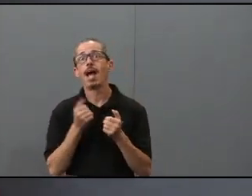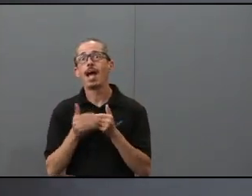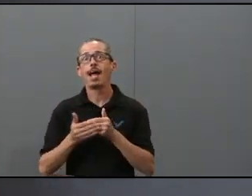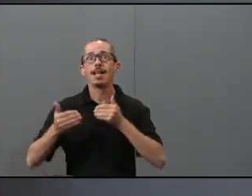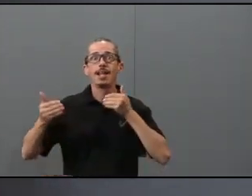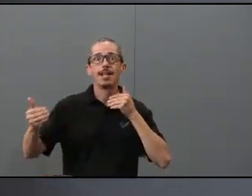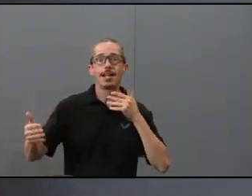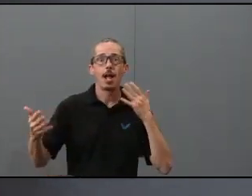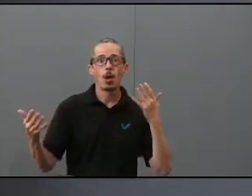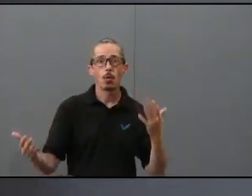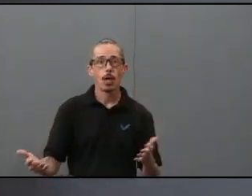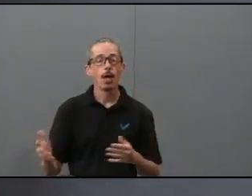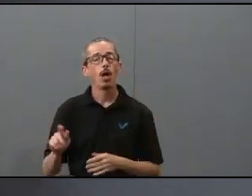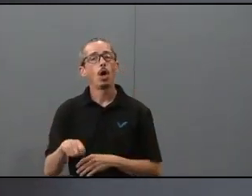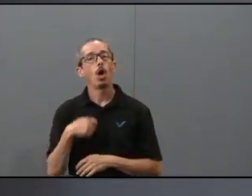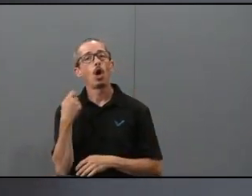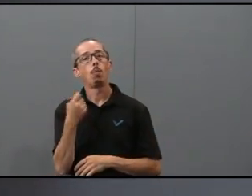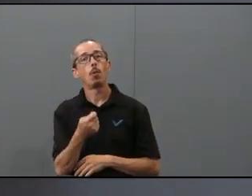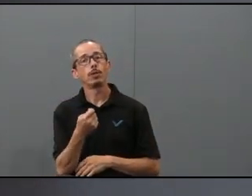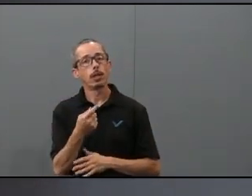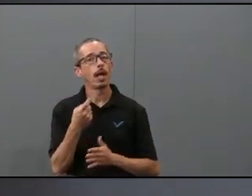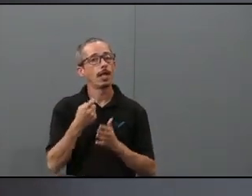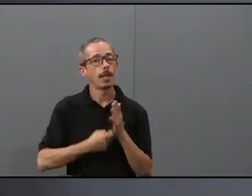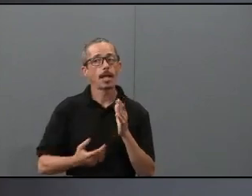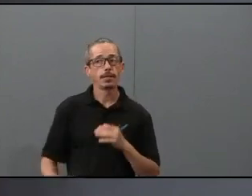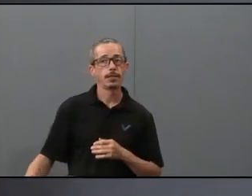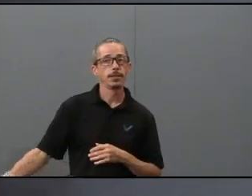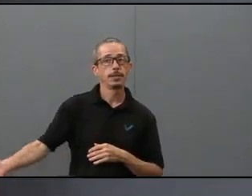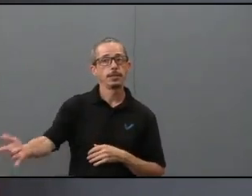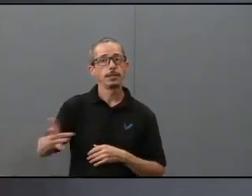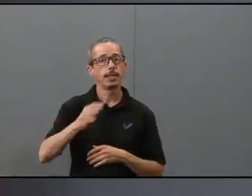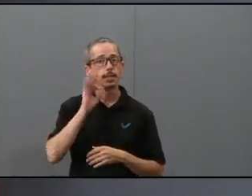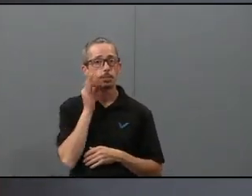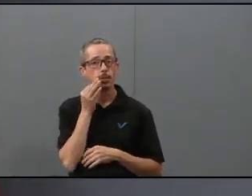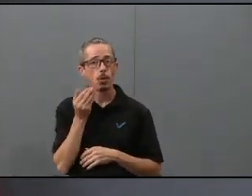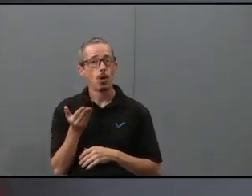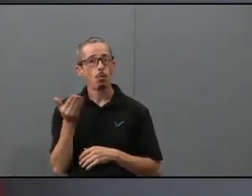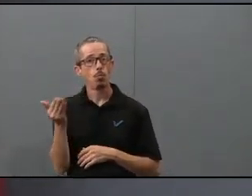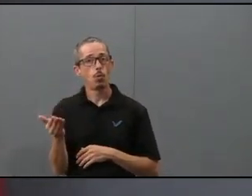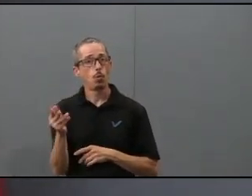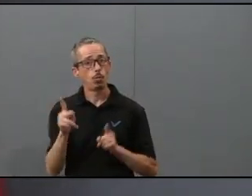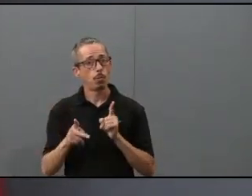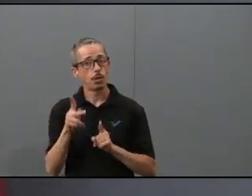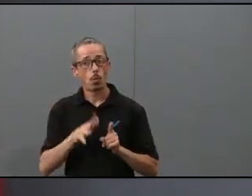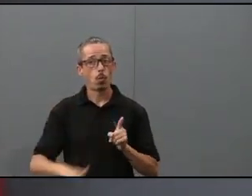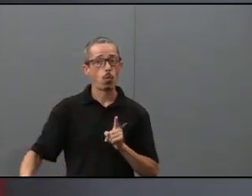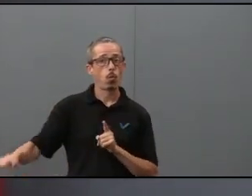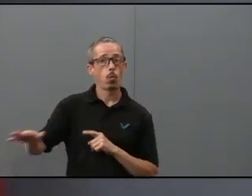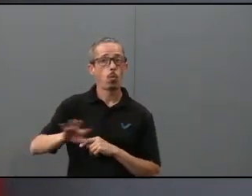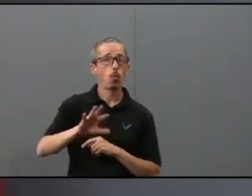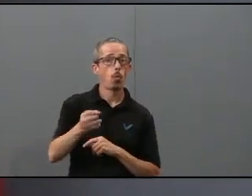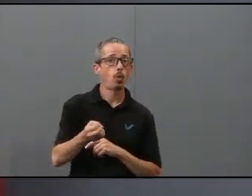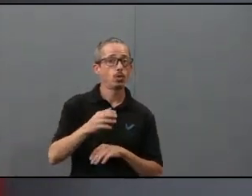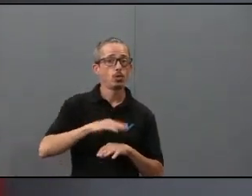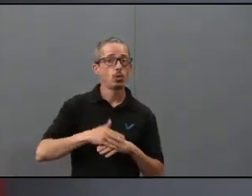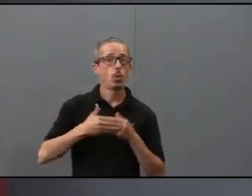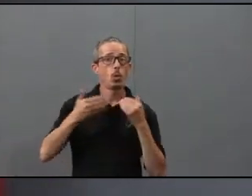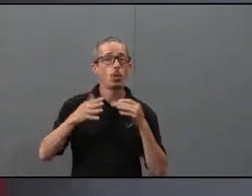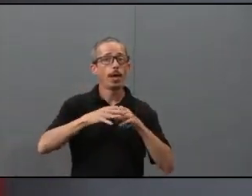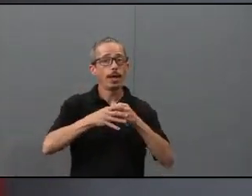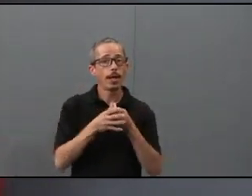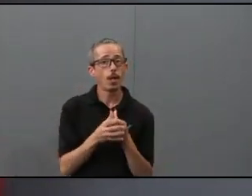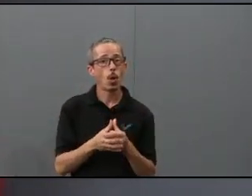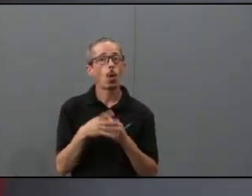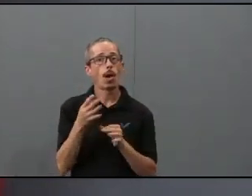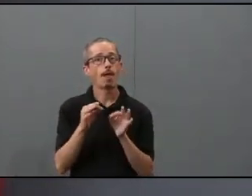le mode de paiement et de remboursement une taxe foncière spéciale imposé à tous les contribuables sur la base de la catégorie